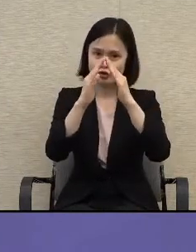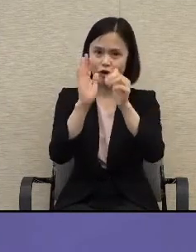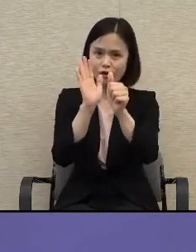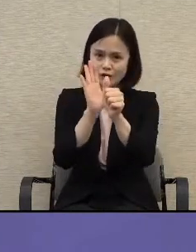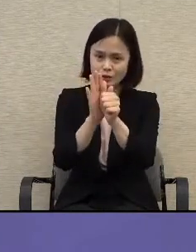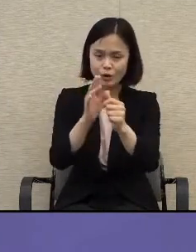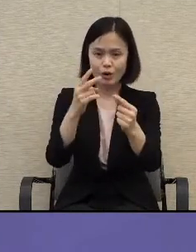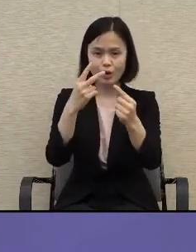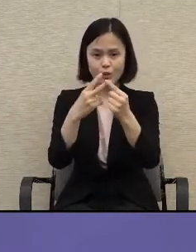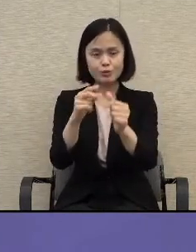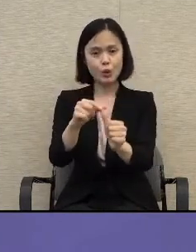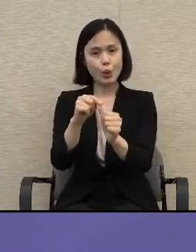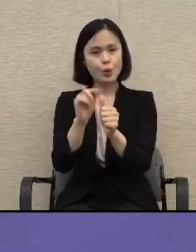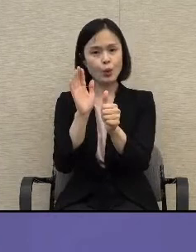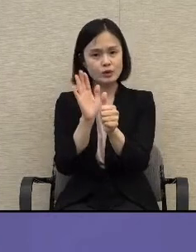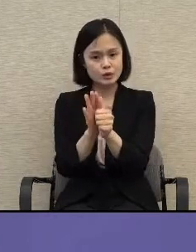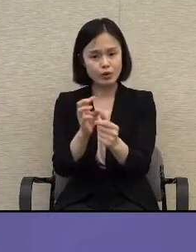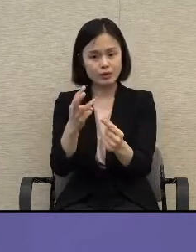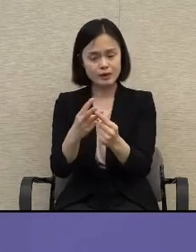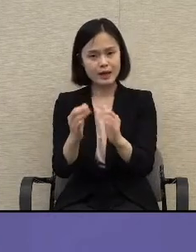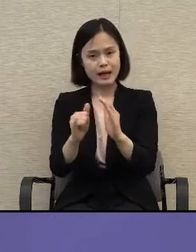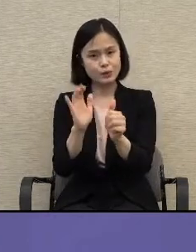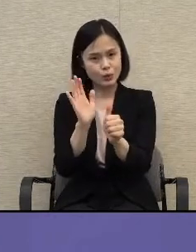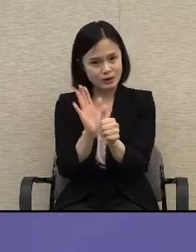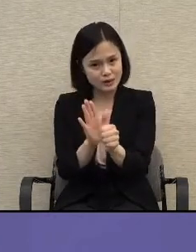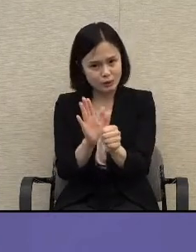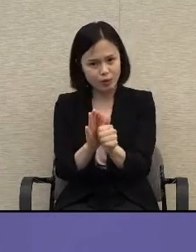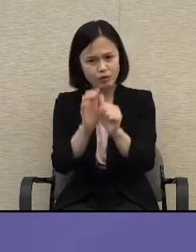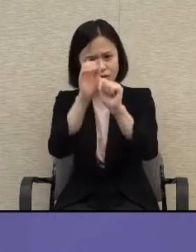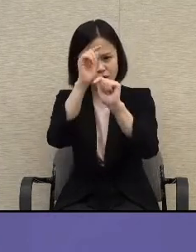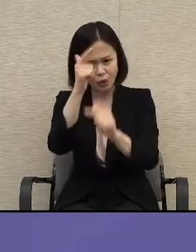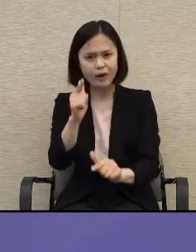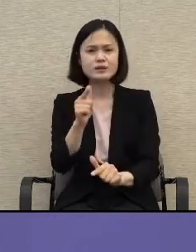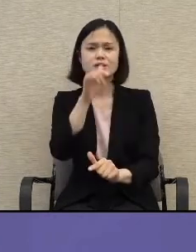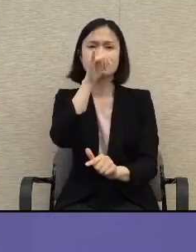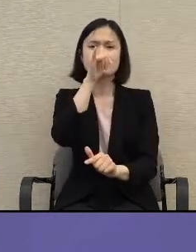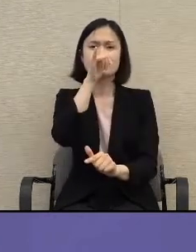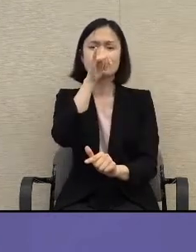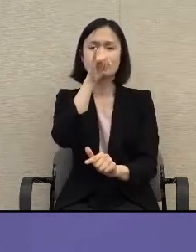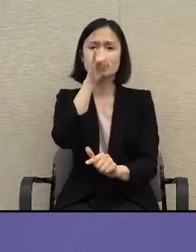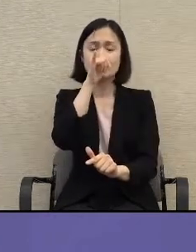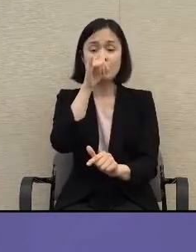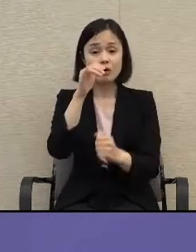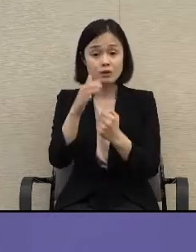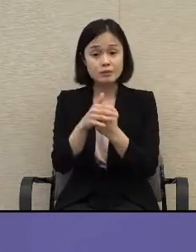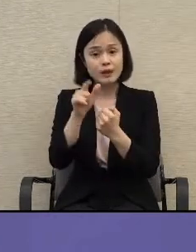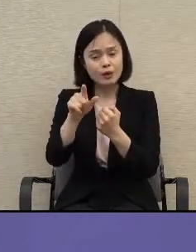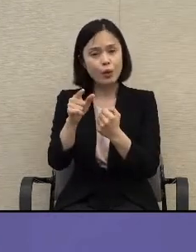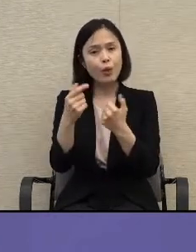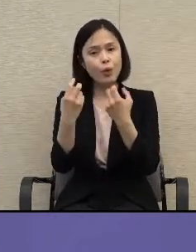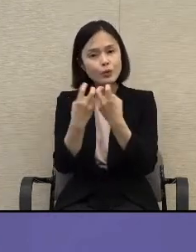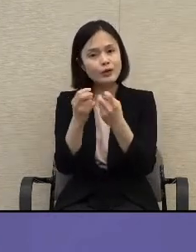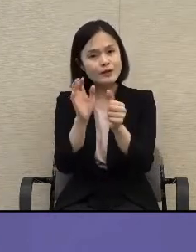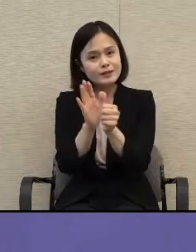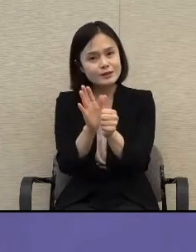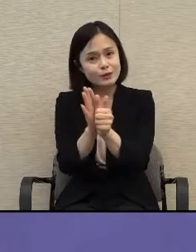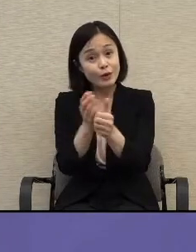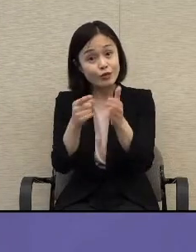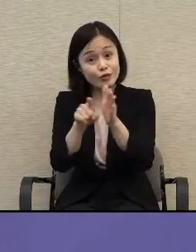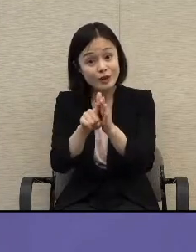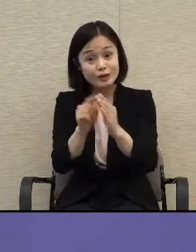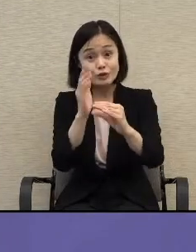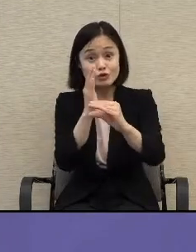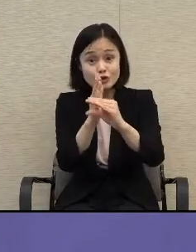그 형태, 서비스 형태라는 것은 상당히 부족하고 현재의 논의들도 주거와 고용 중심으로 이제 진행이 되고